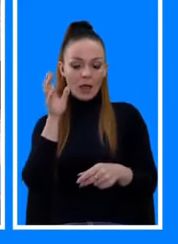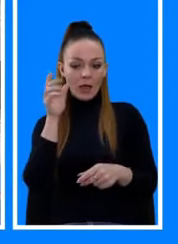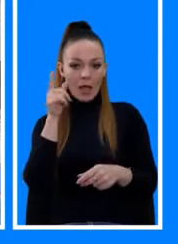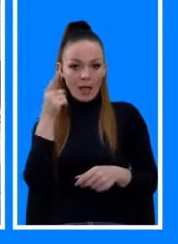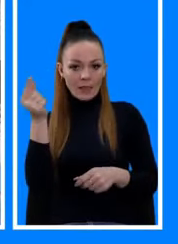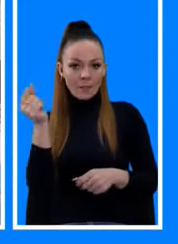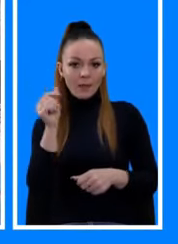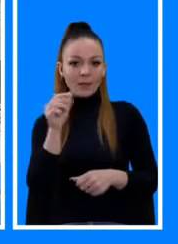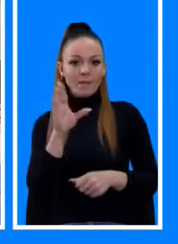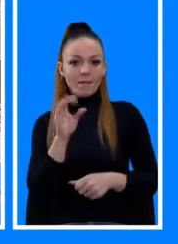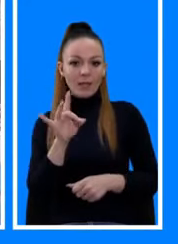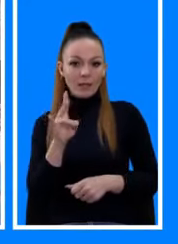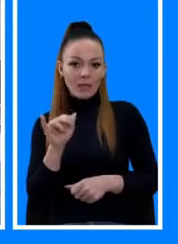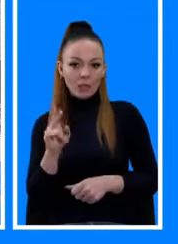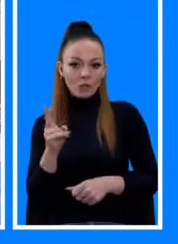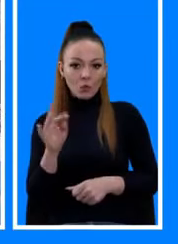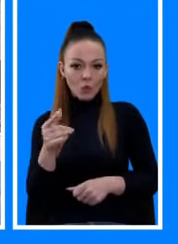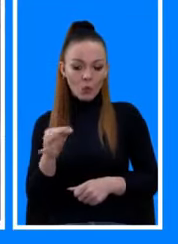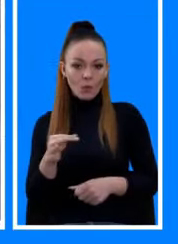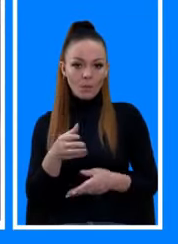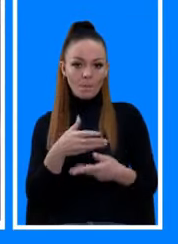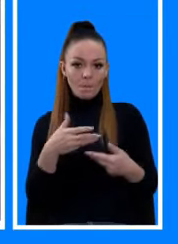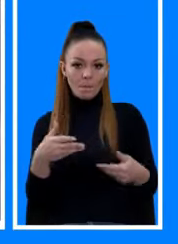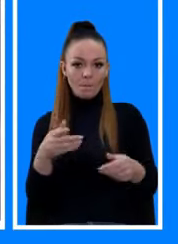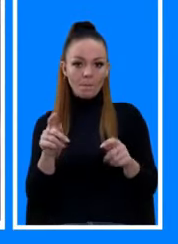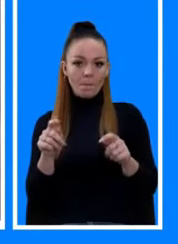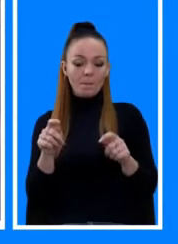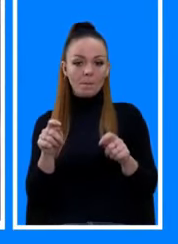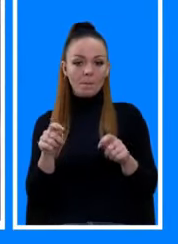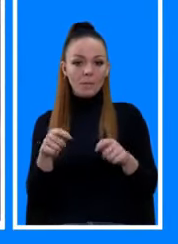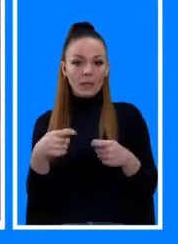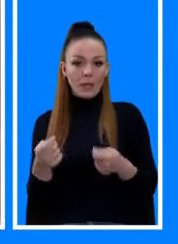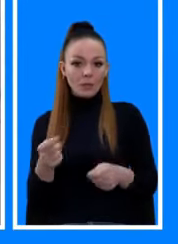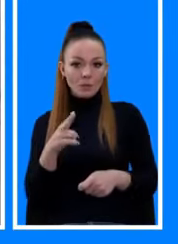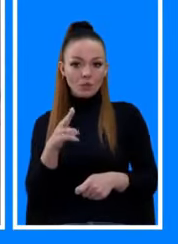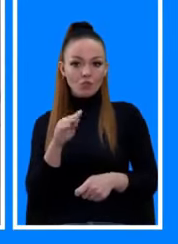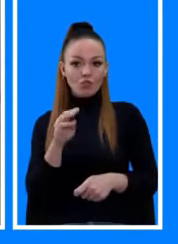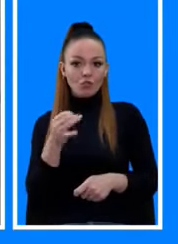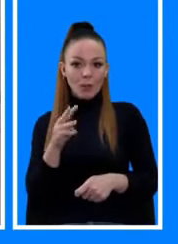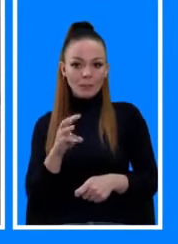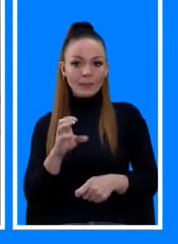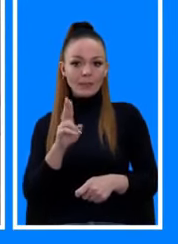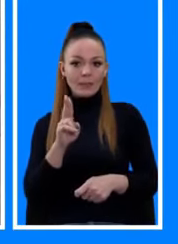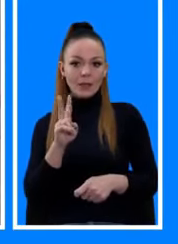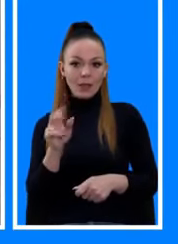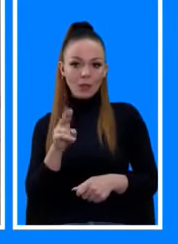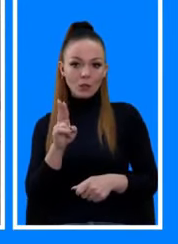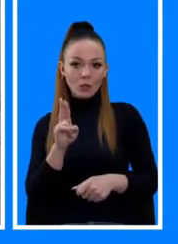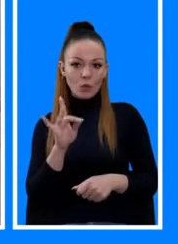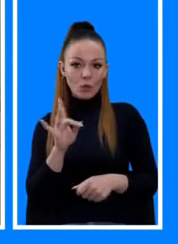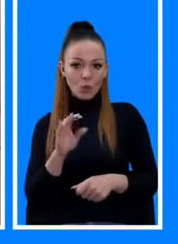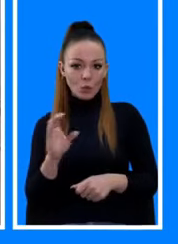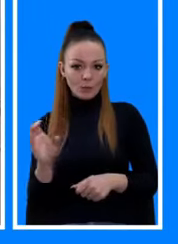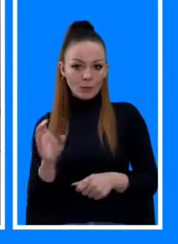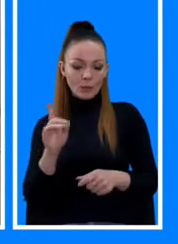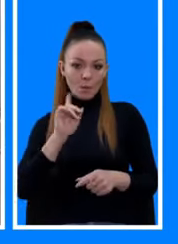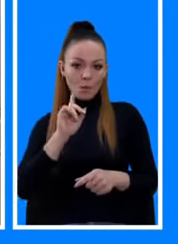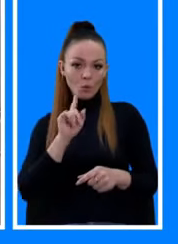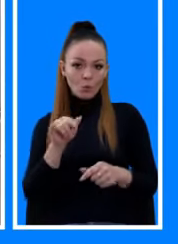ми передаємо криголам Джеймс Кларк Росс. Поки що у нього така